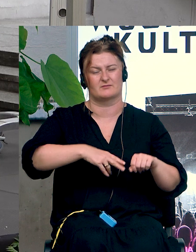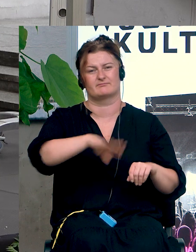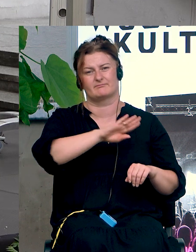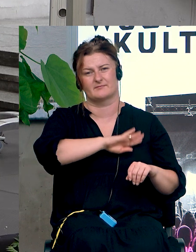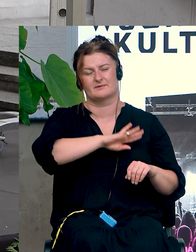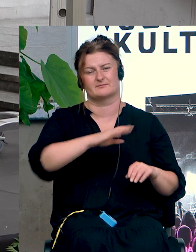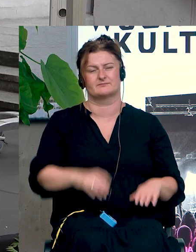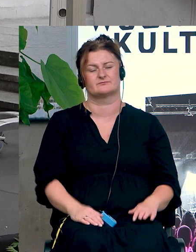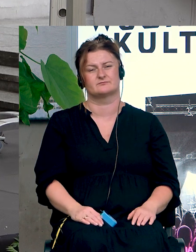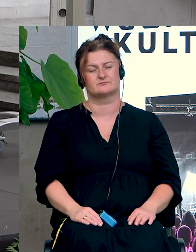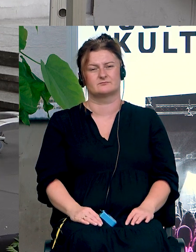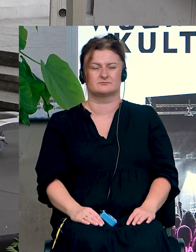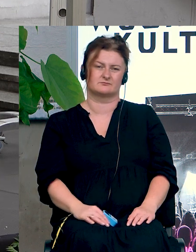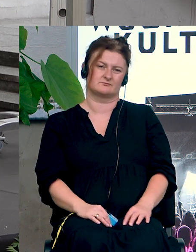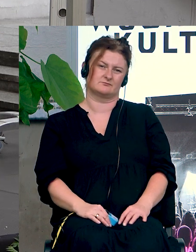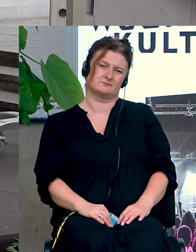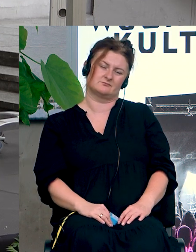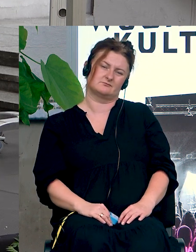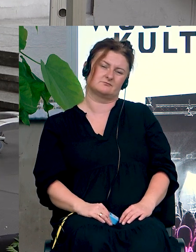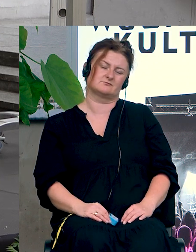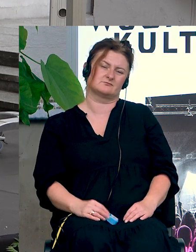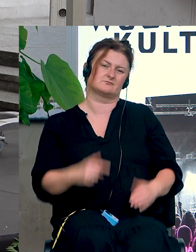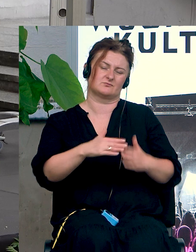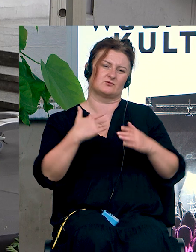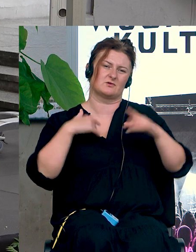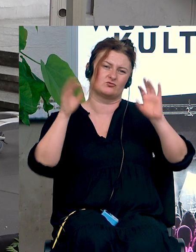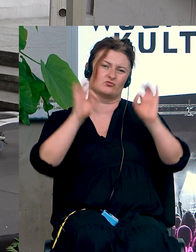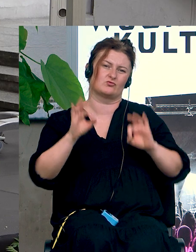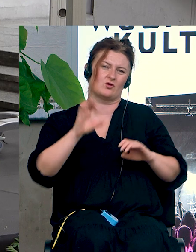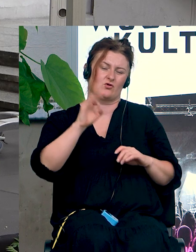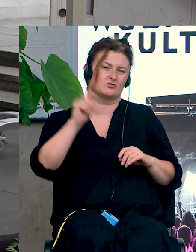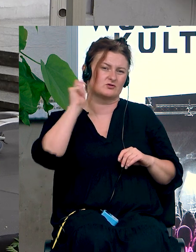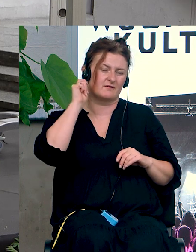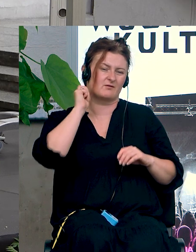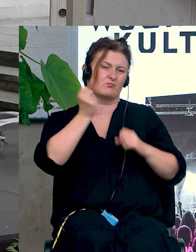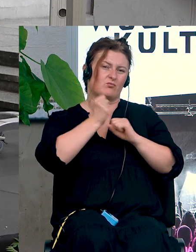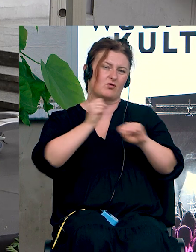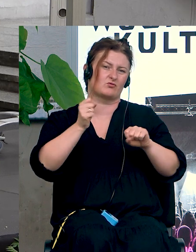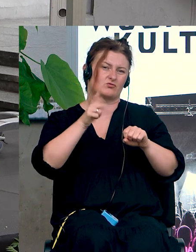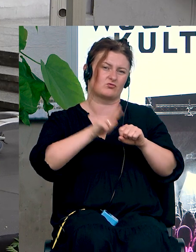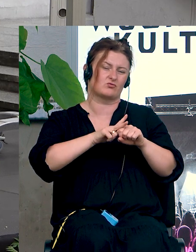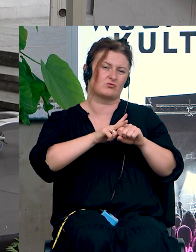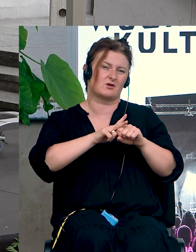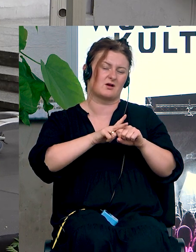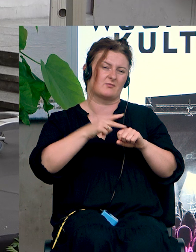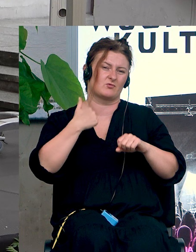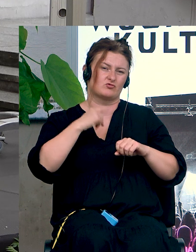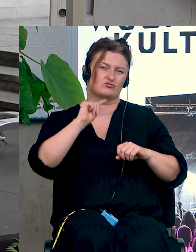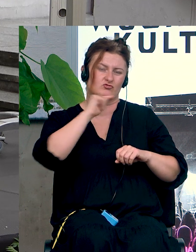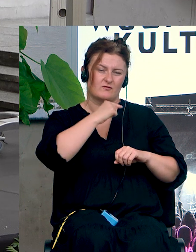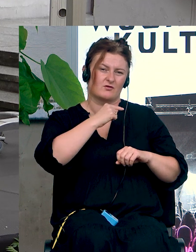п'єса була, власне, про героїню, про дівчину, яка була ображена цим чоловіком і викликала цю поліцію.